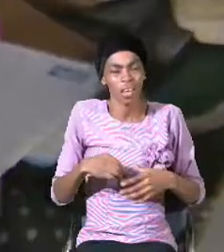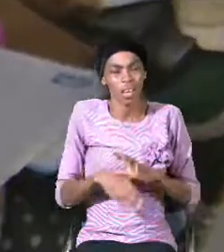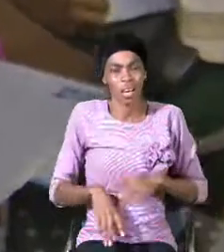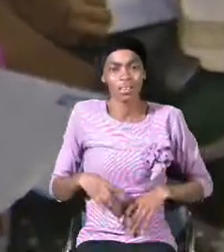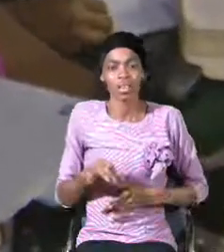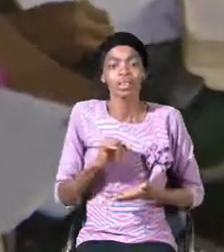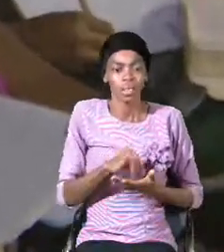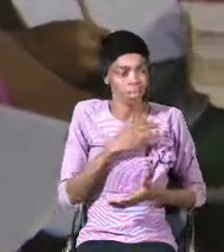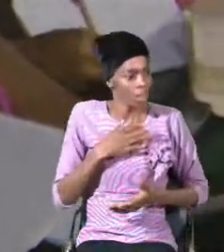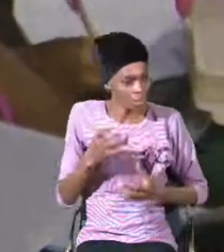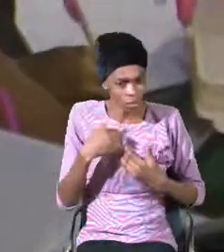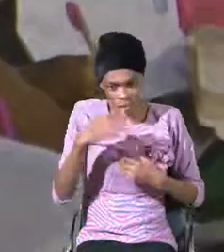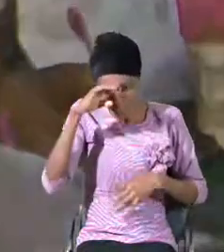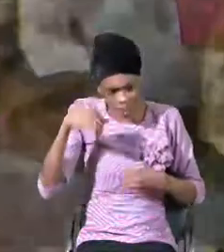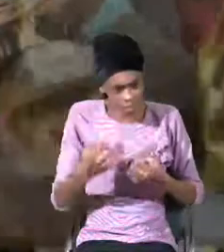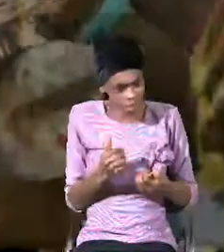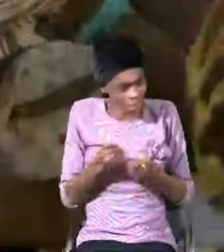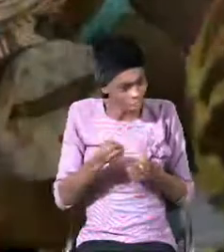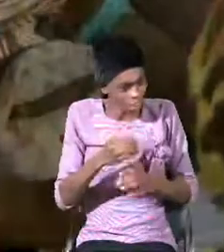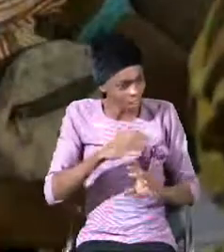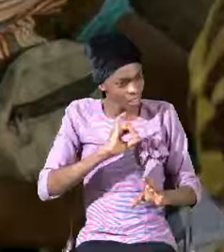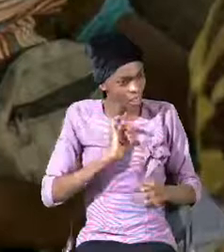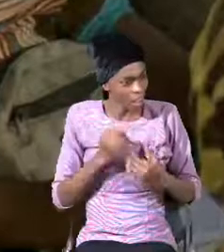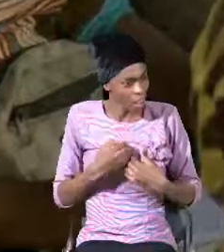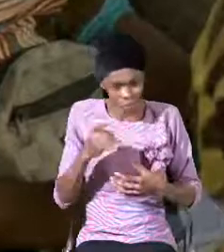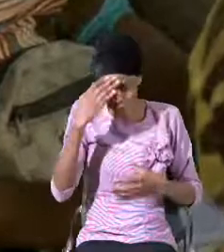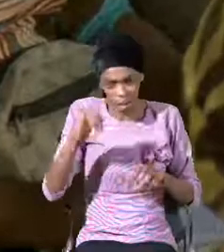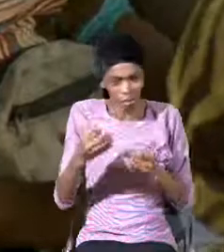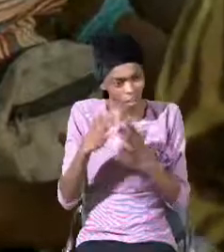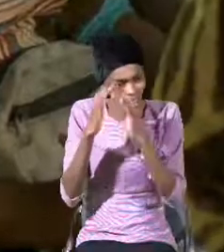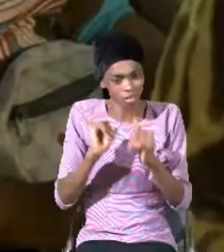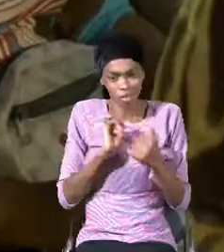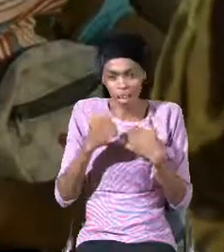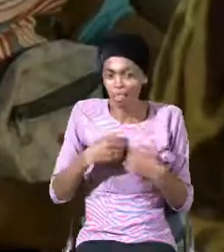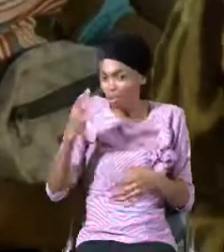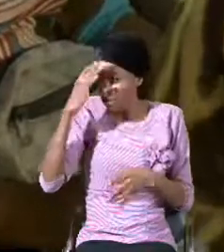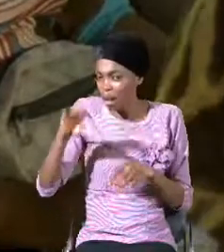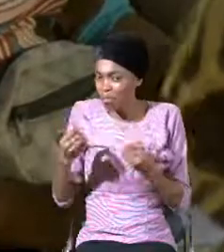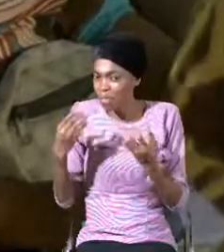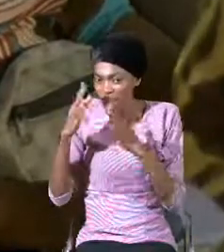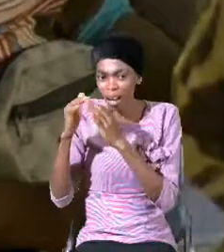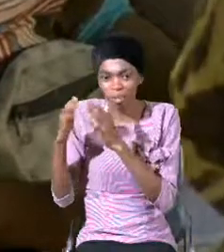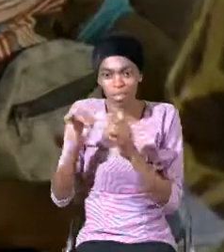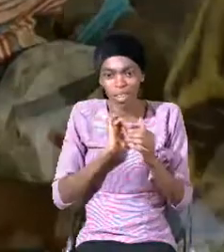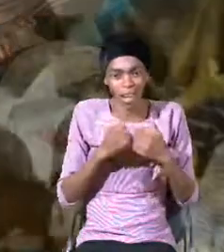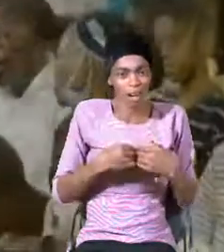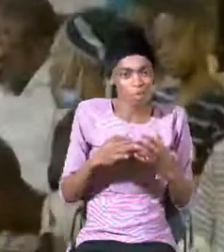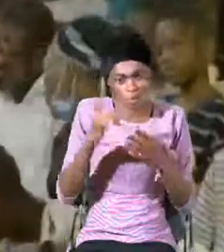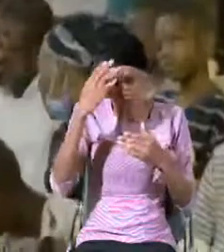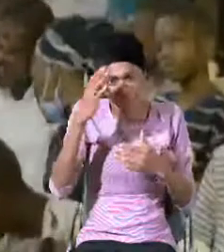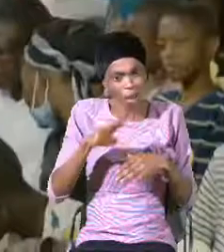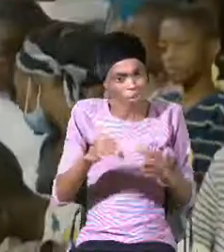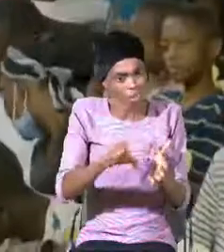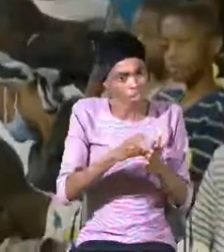moi. Oh, combien de véhicules j'ai? Vous savez combien de maisons je possède? Vous savez combien de bâtiments j'ai? Vous savez combien de diplômes